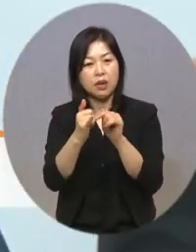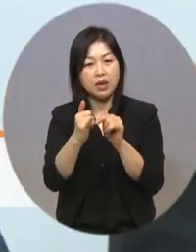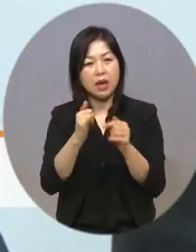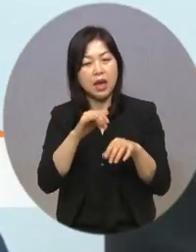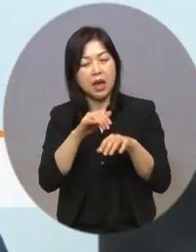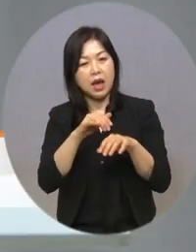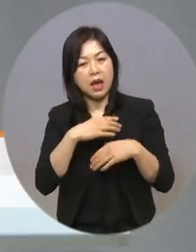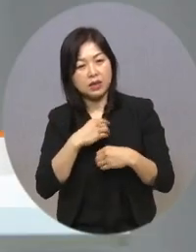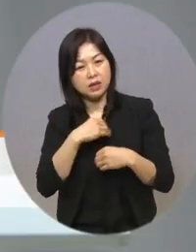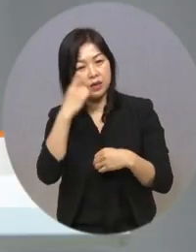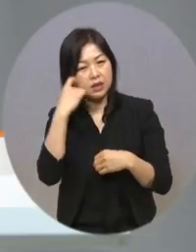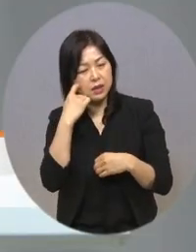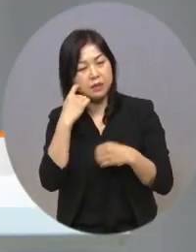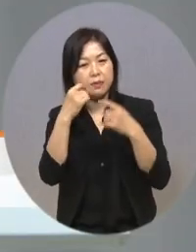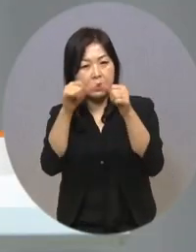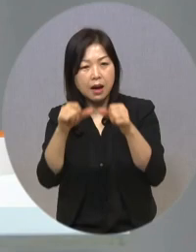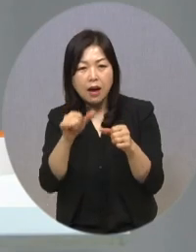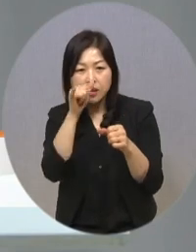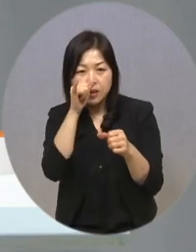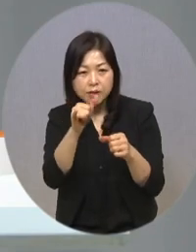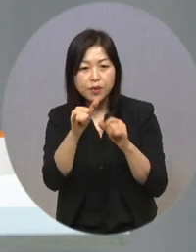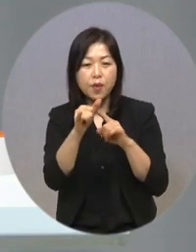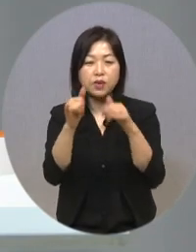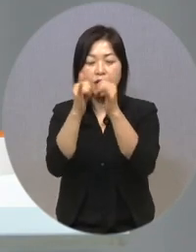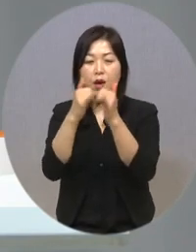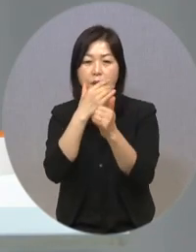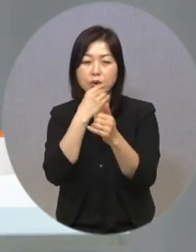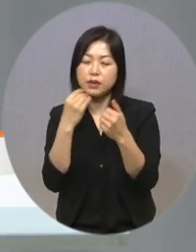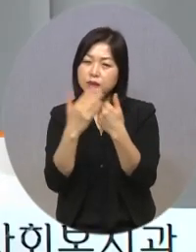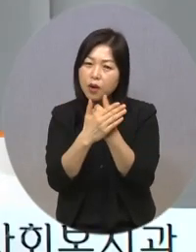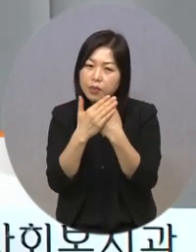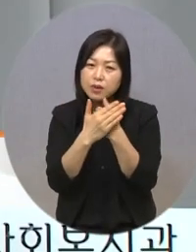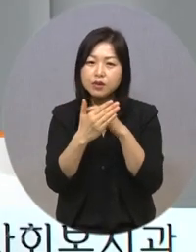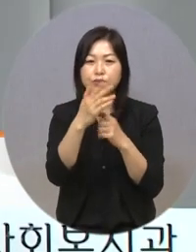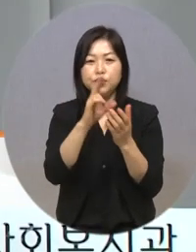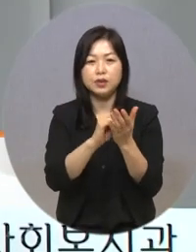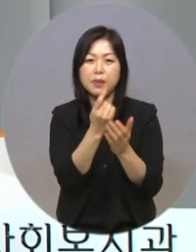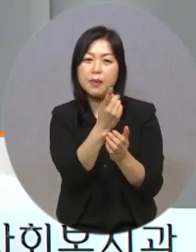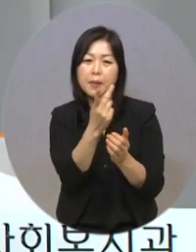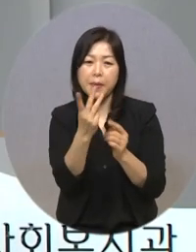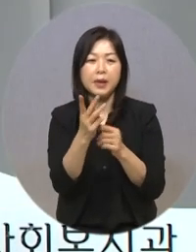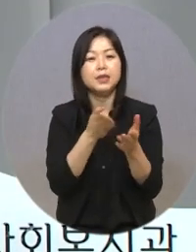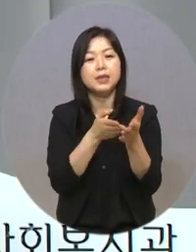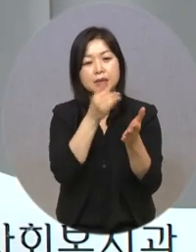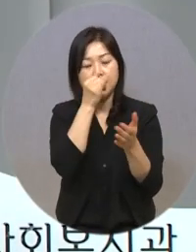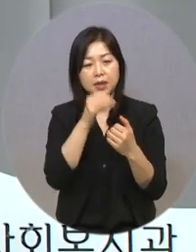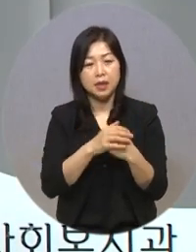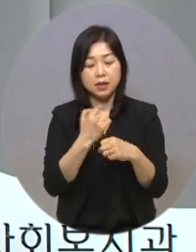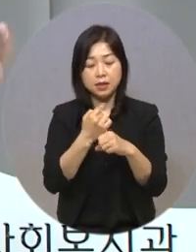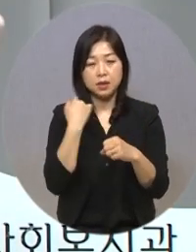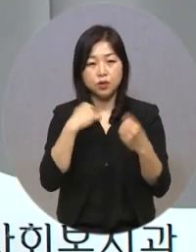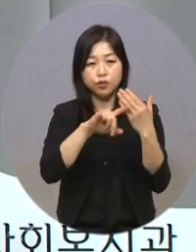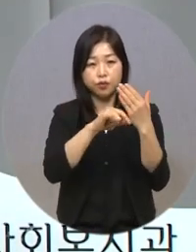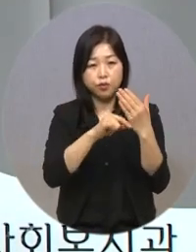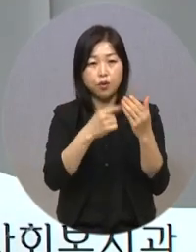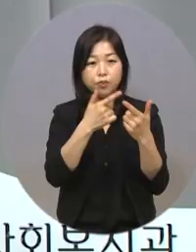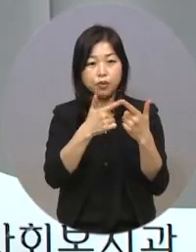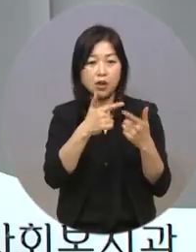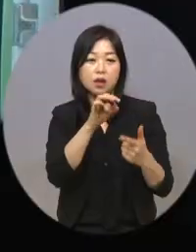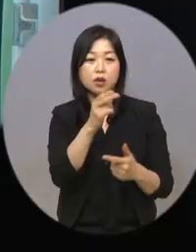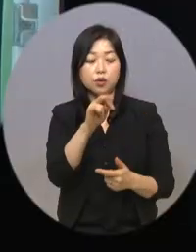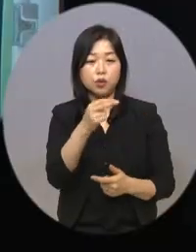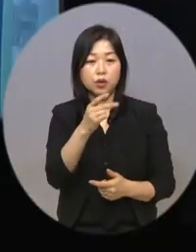지역 주민들의 복합 사회복지 서비스 욕구 증대를 특정 문제로 제기하였습니다. 작년 9월 부산 영도 라이온스